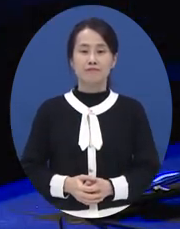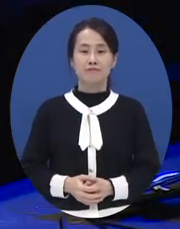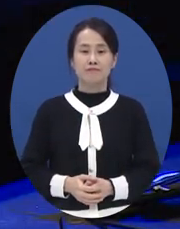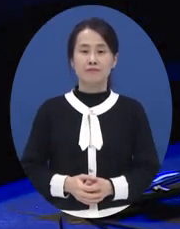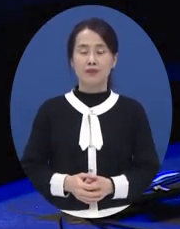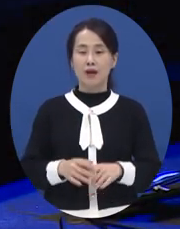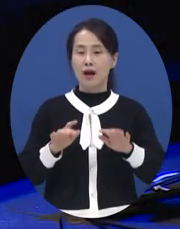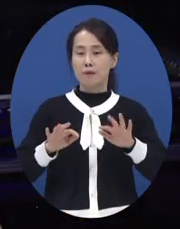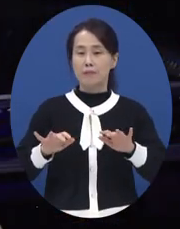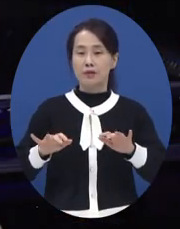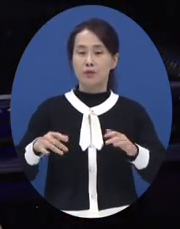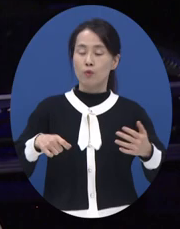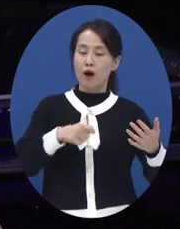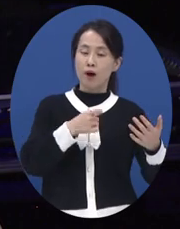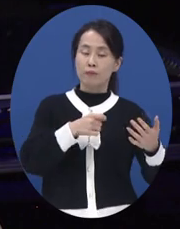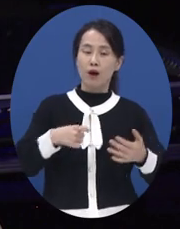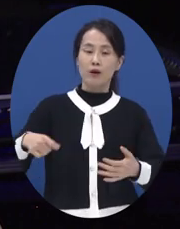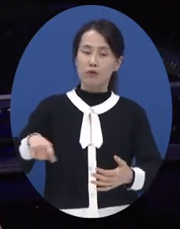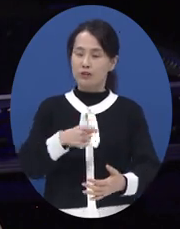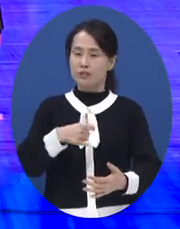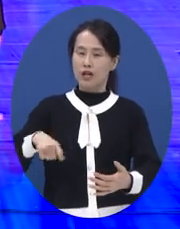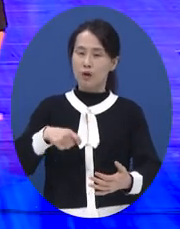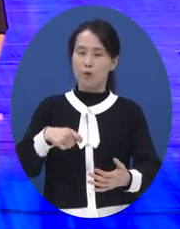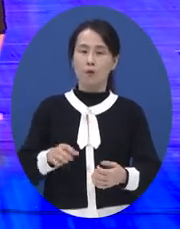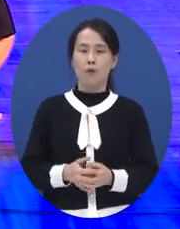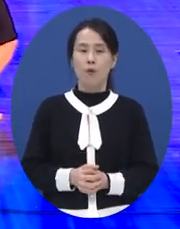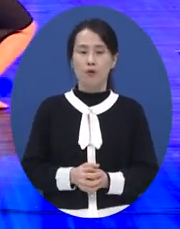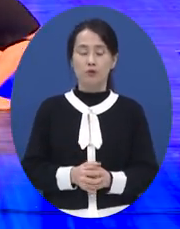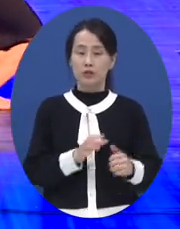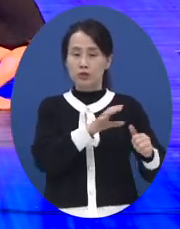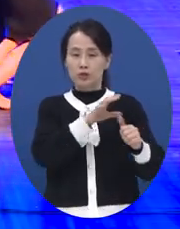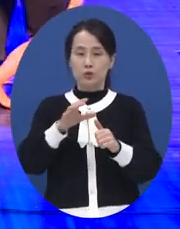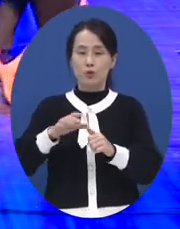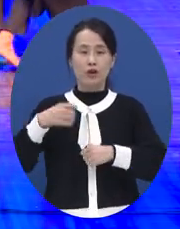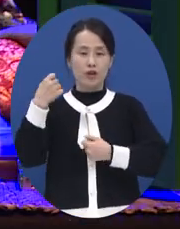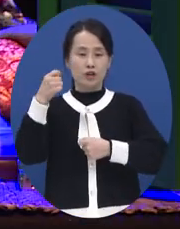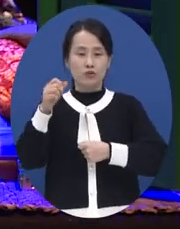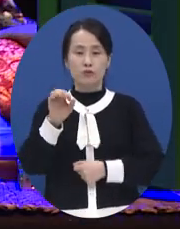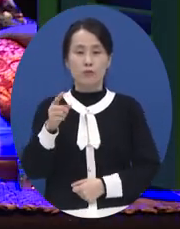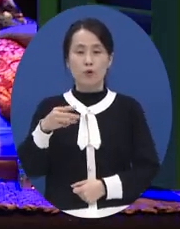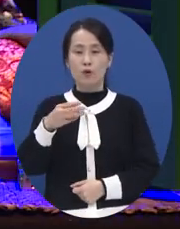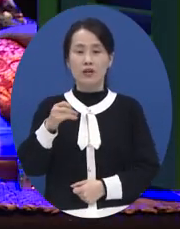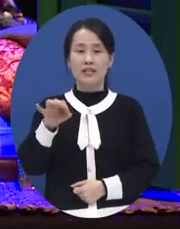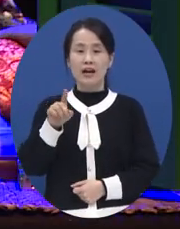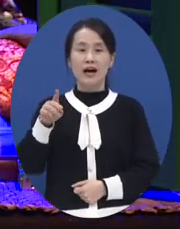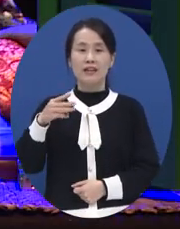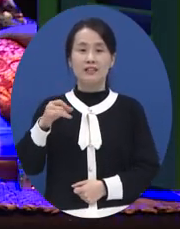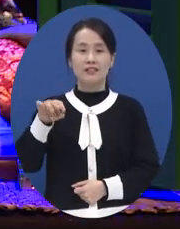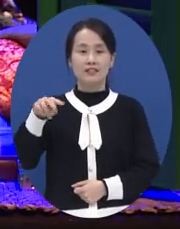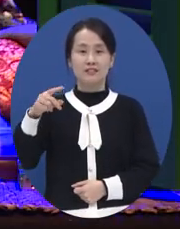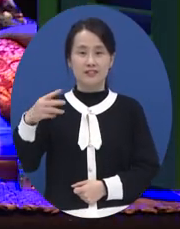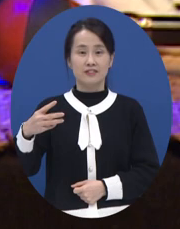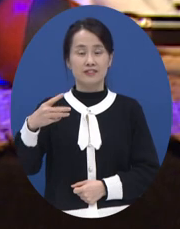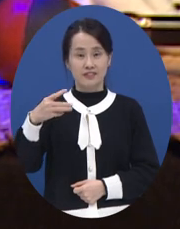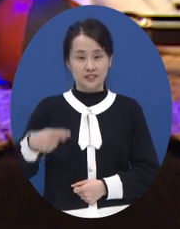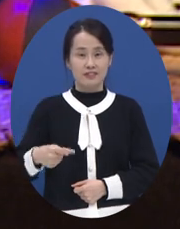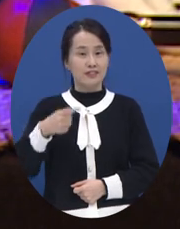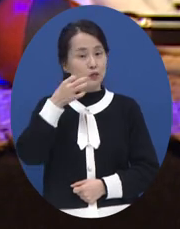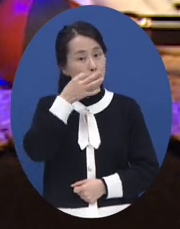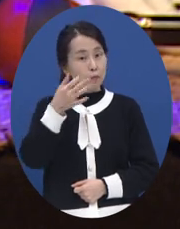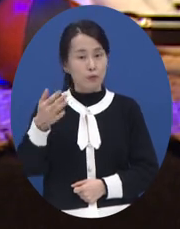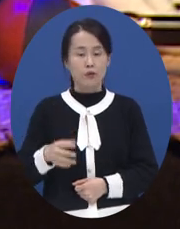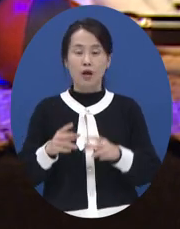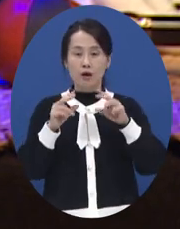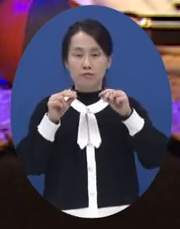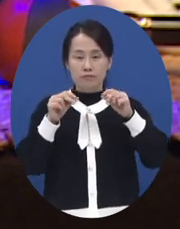무대인 피아노와 바이올린 첼로 픈 아니라 소품을 활용해 연주하는 폴리 아티스트 도 함께 올랐습니다 비닐